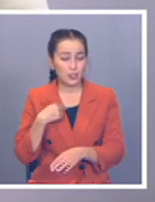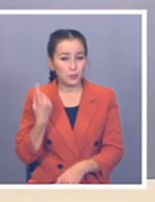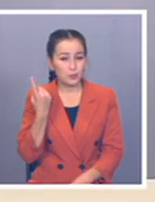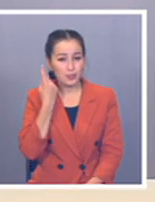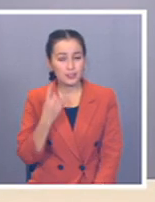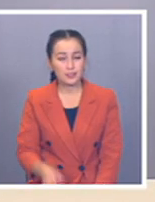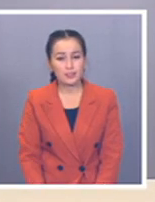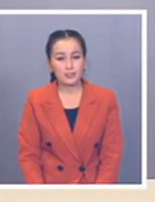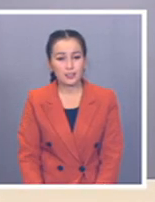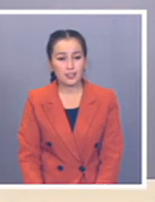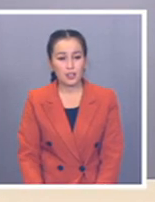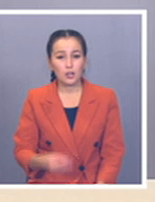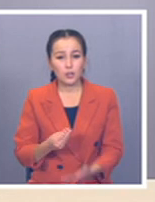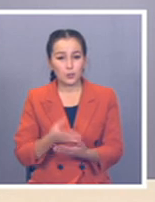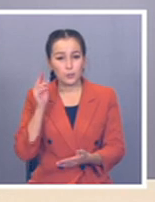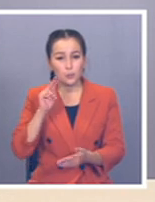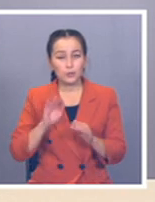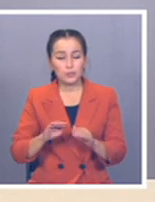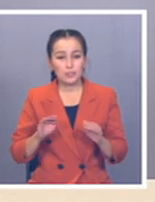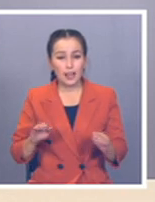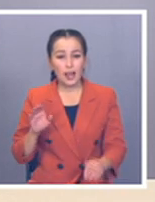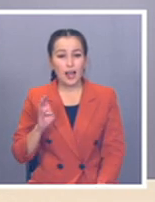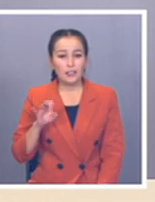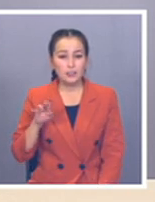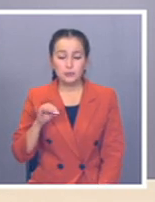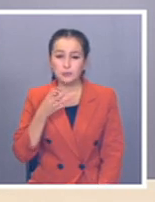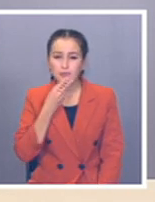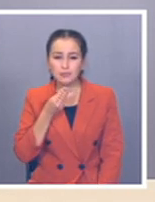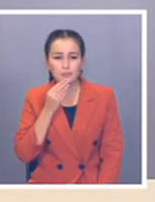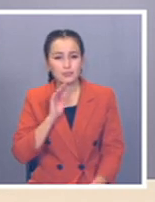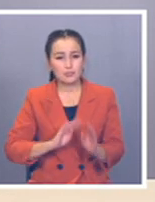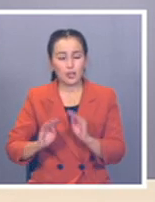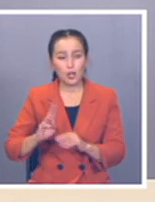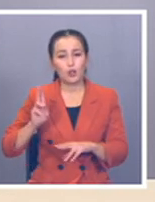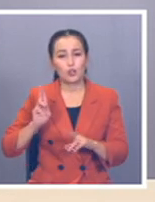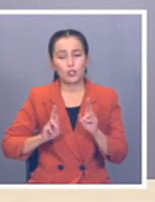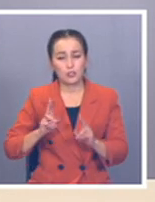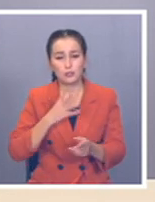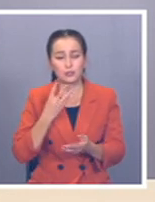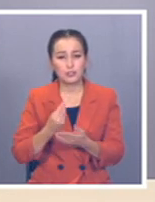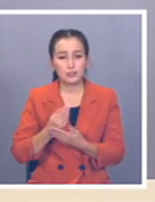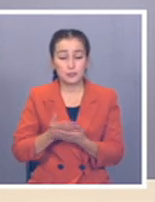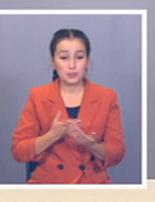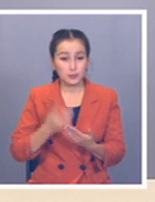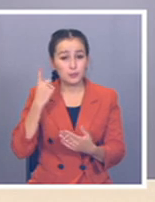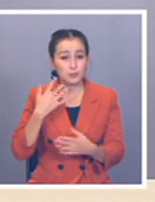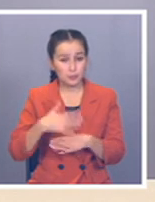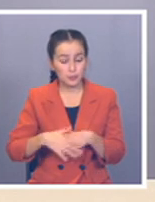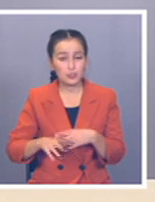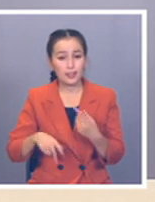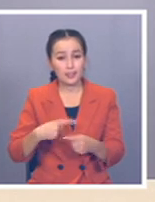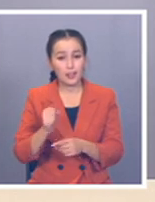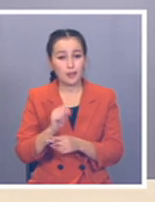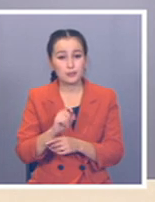сенімдемін. Құрметті оқушылар, әдеби көркемдегіш құралдарды мысалдар арқылы түсінсек, ендігі тапсырмамызда